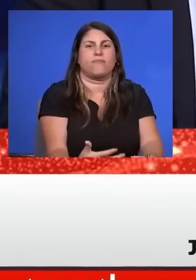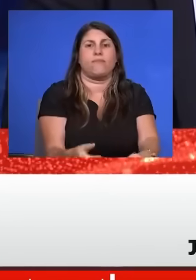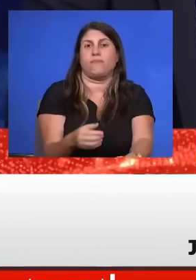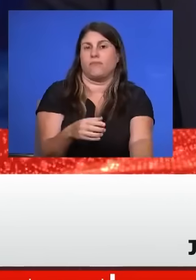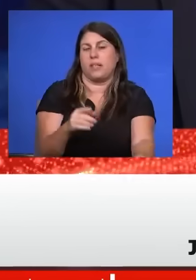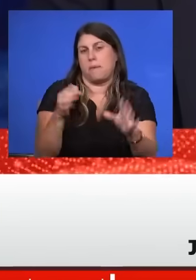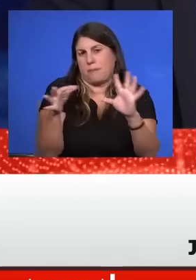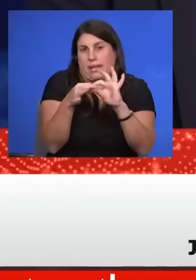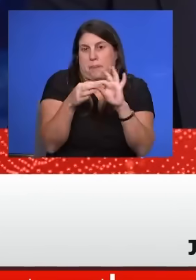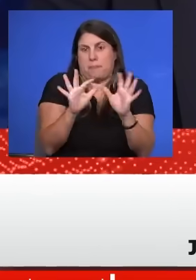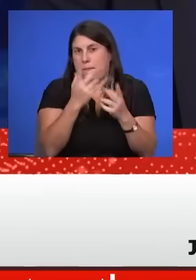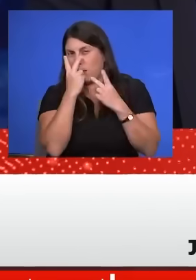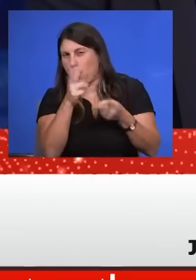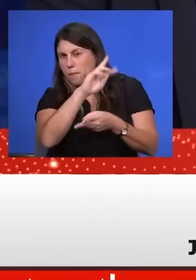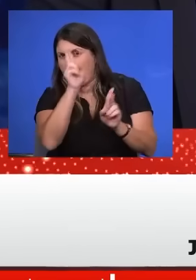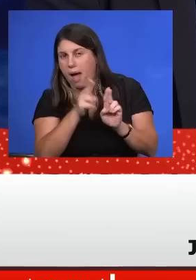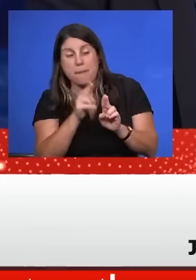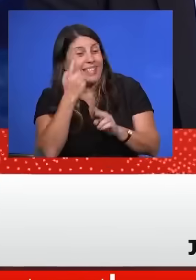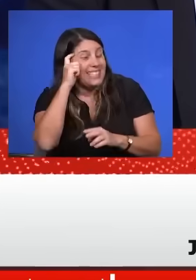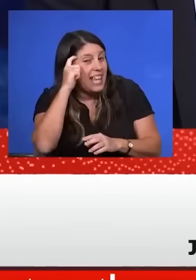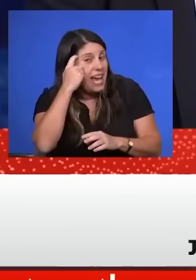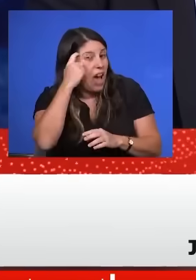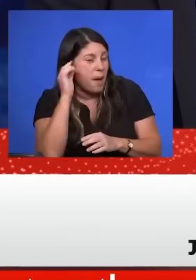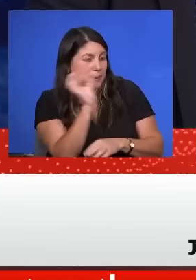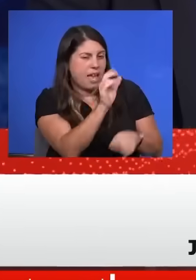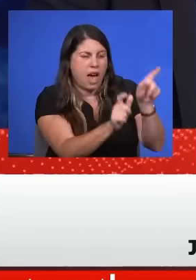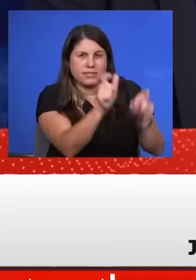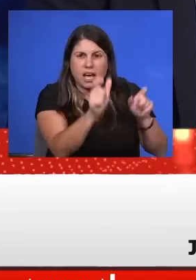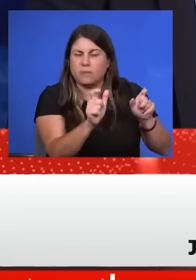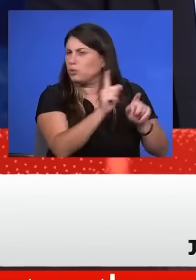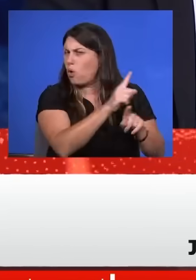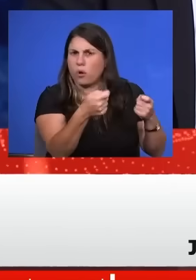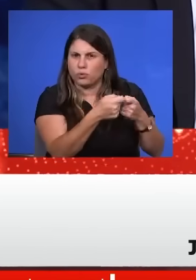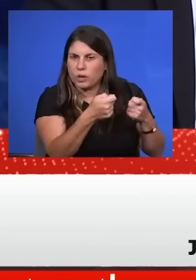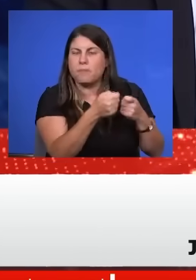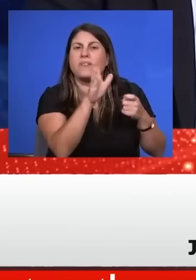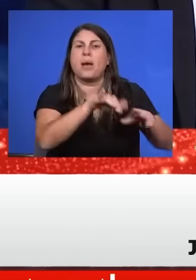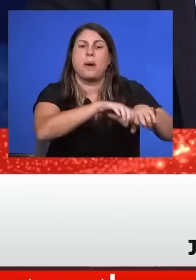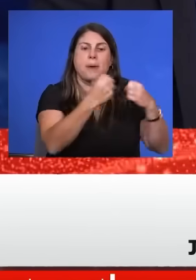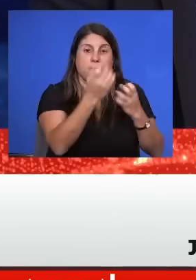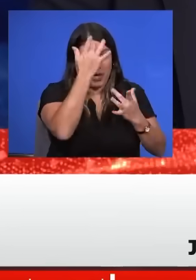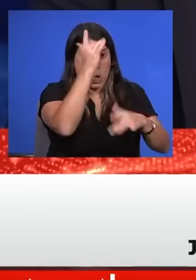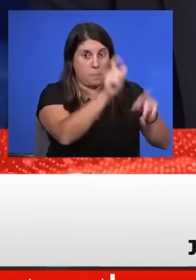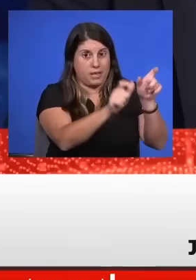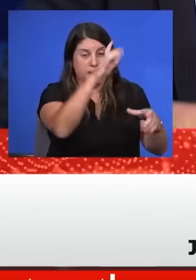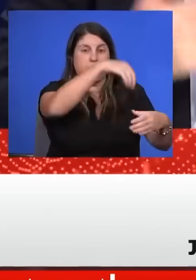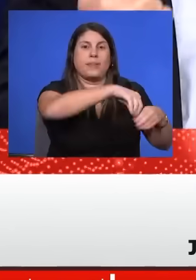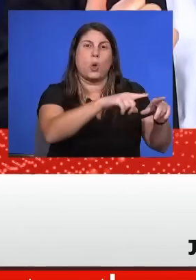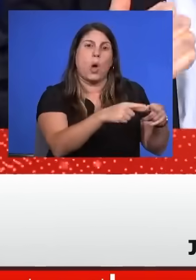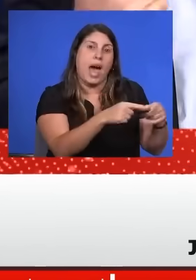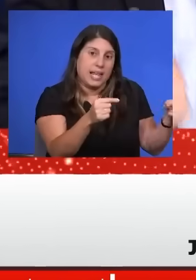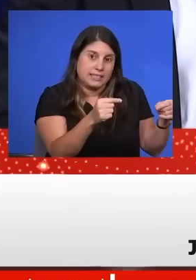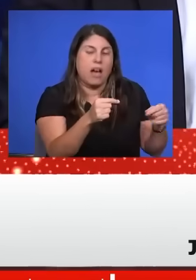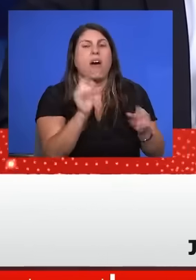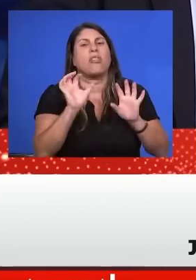הולכת וגוברת מהפגיעה באזרחים בלתי מעורבים ומשבר הומניטרי בעזה. מקרון מתנגד. לזה צריך